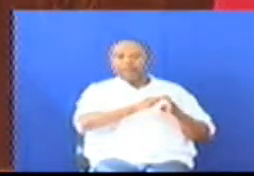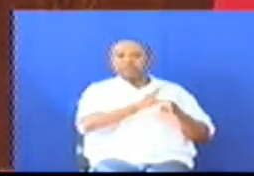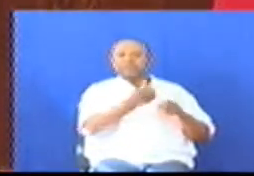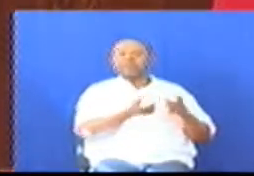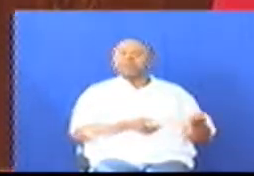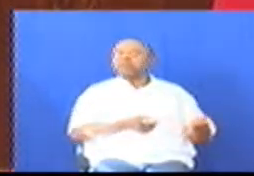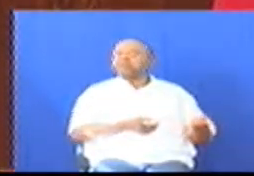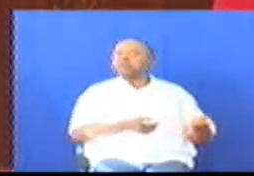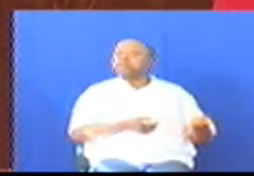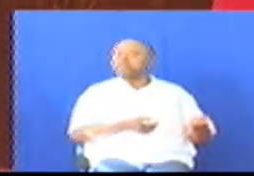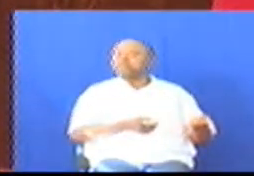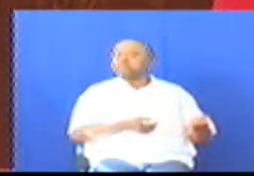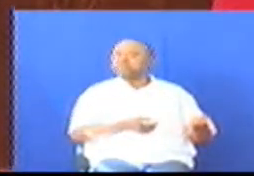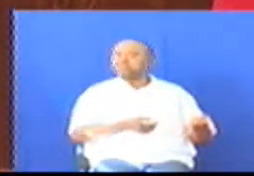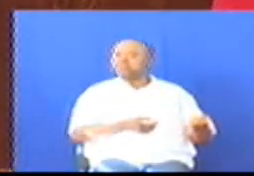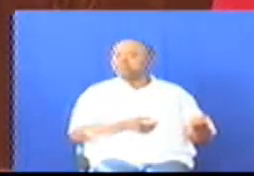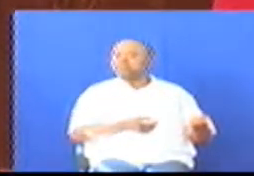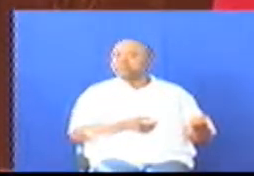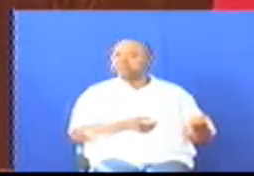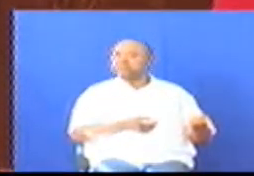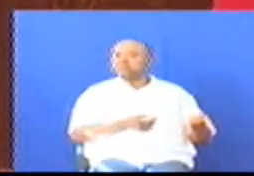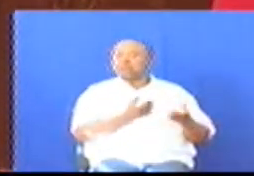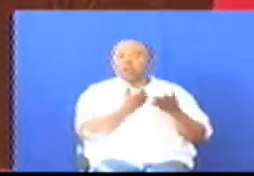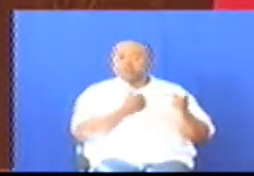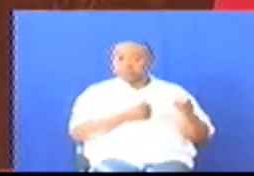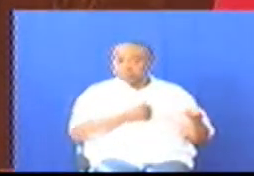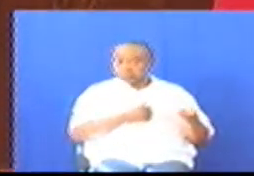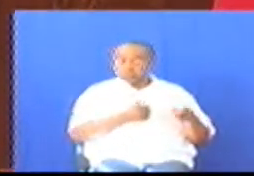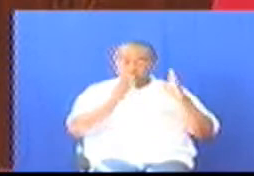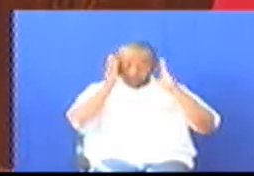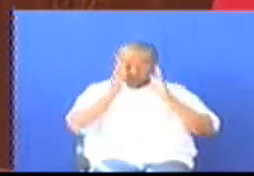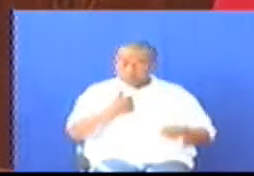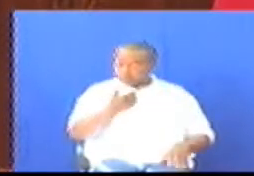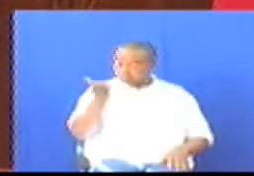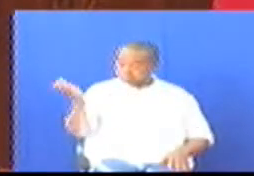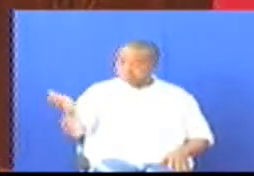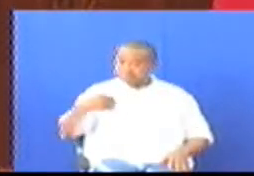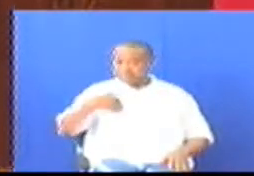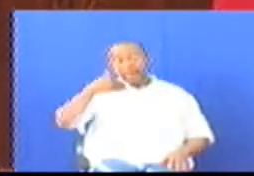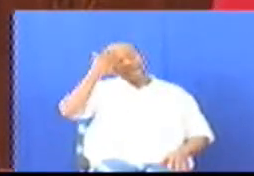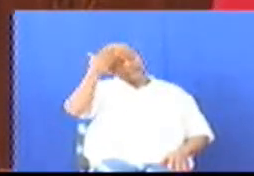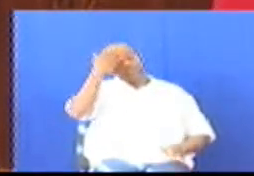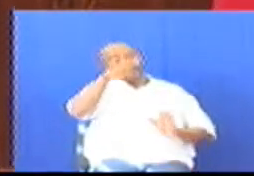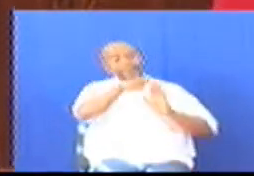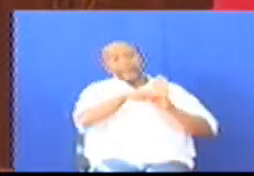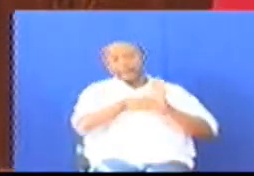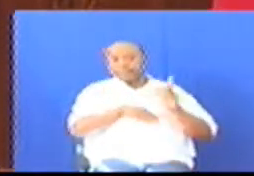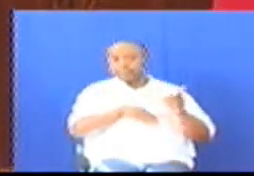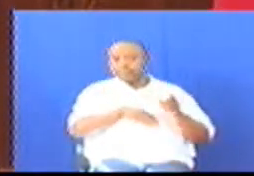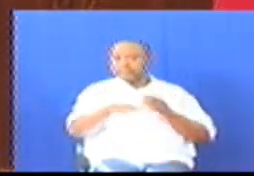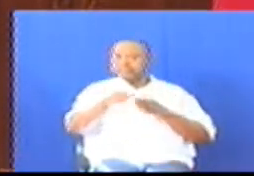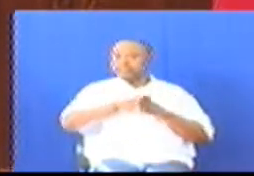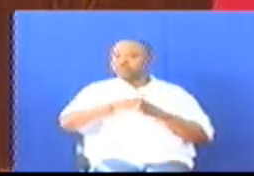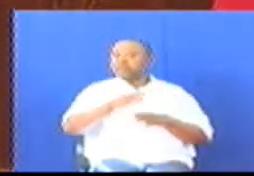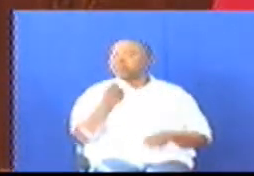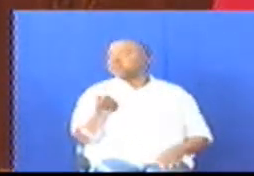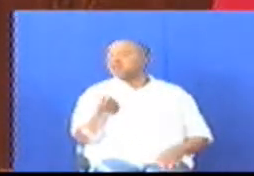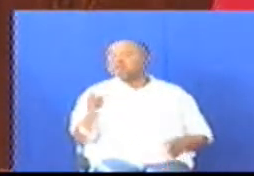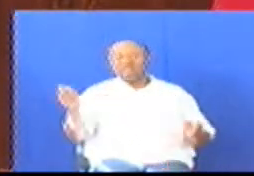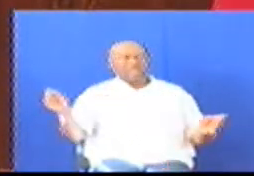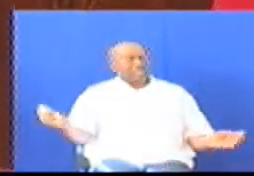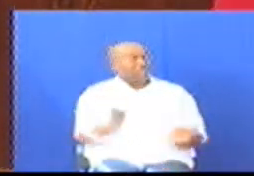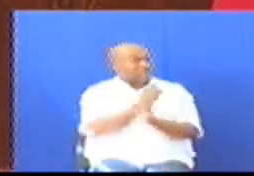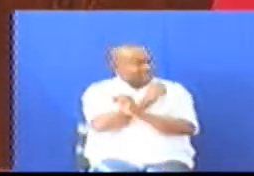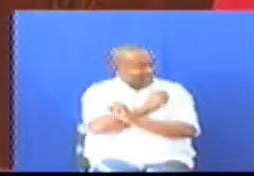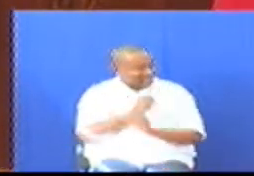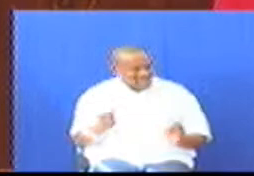pesa zilizotumika. Kwa sababu Mheshimiwa Speaker, tunafahamu taratibu za kutumia pesa, haiwezekani